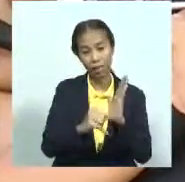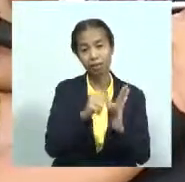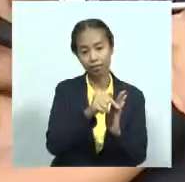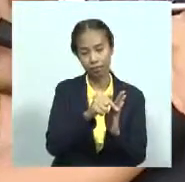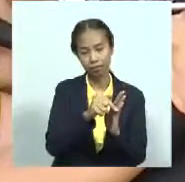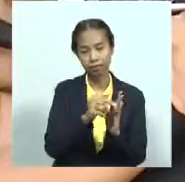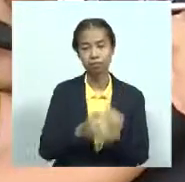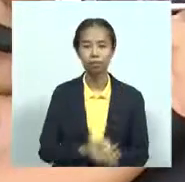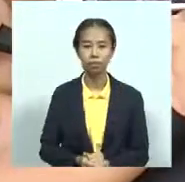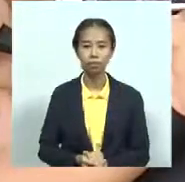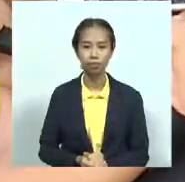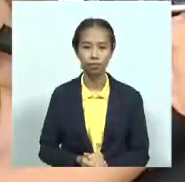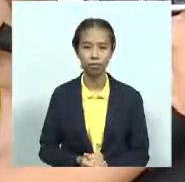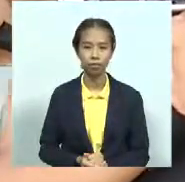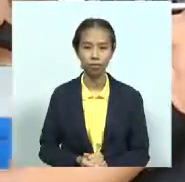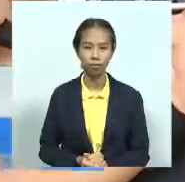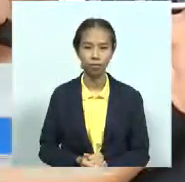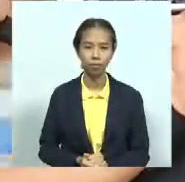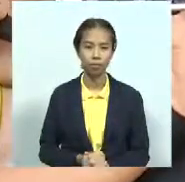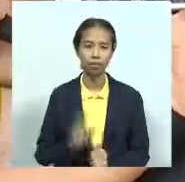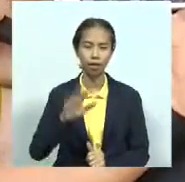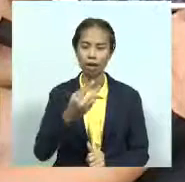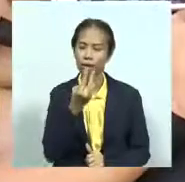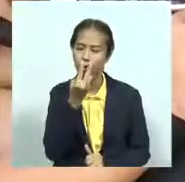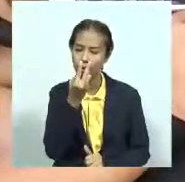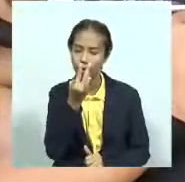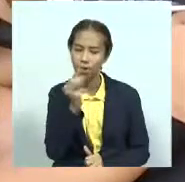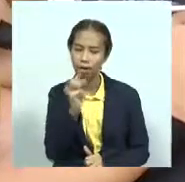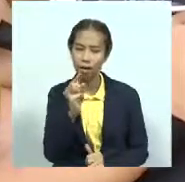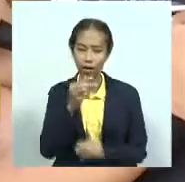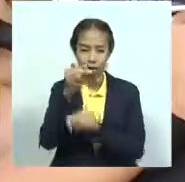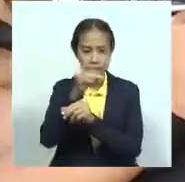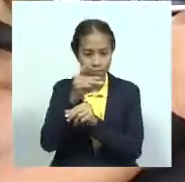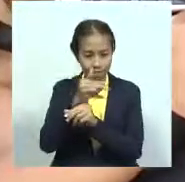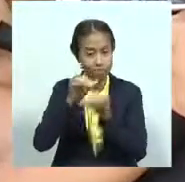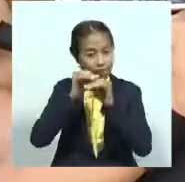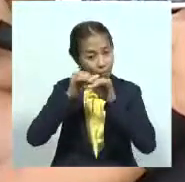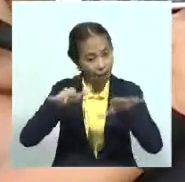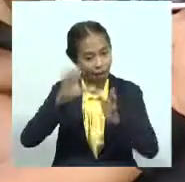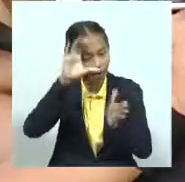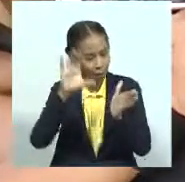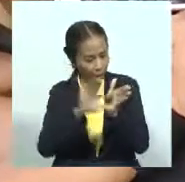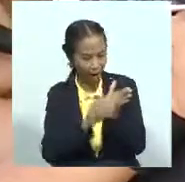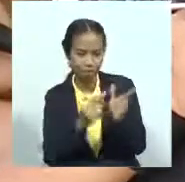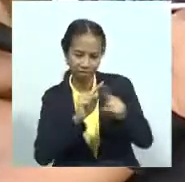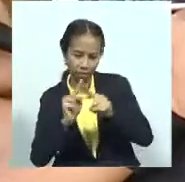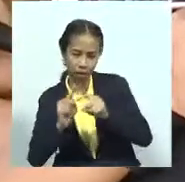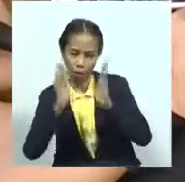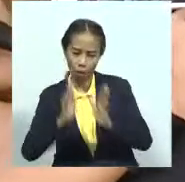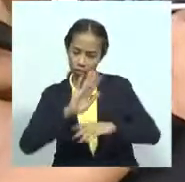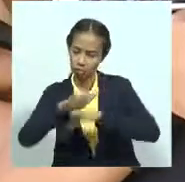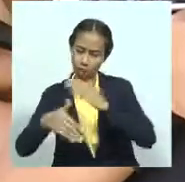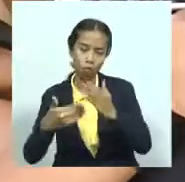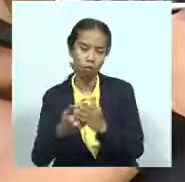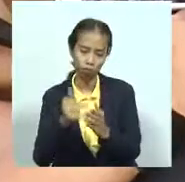ทำความผิดที่ปรากฏอยู่ในคลิปหรือในเหตุการณ์ที่เกิดขึ้นทั้งหมดนะครับว่